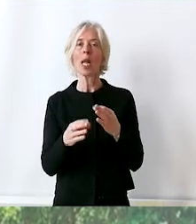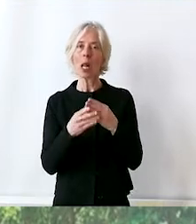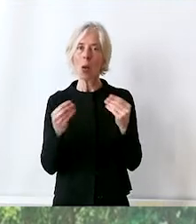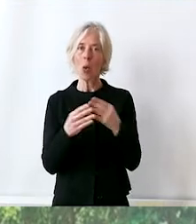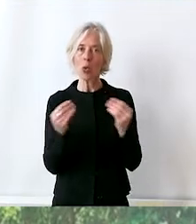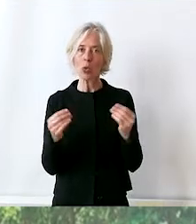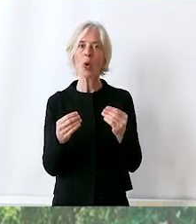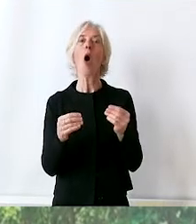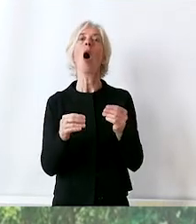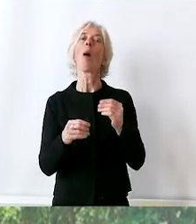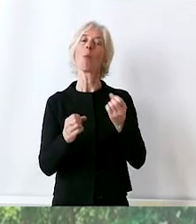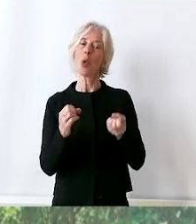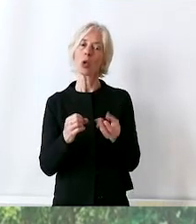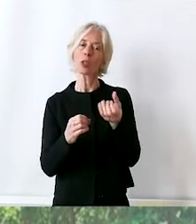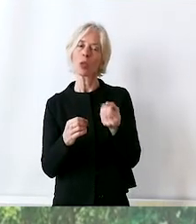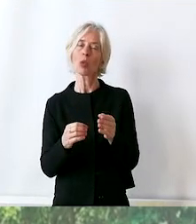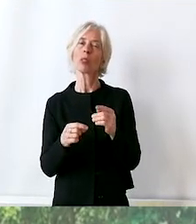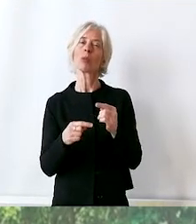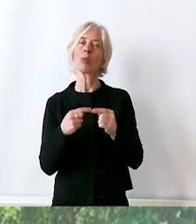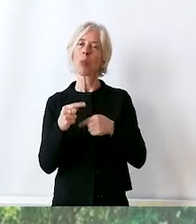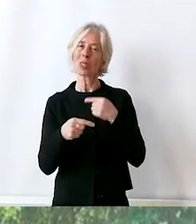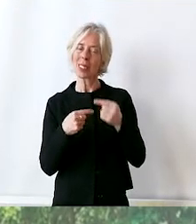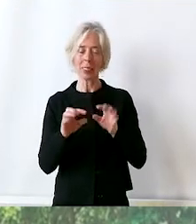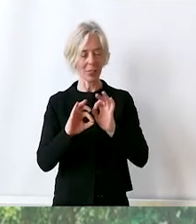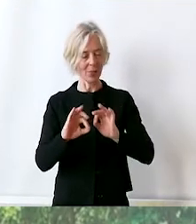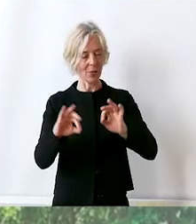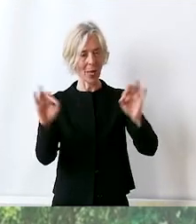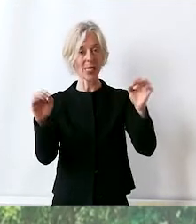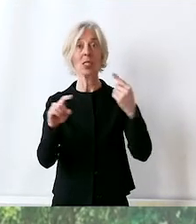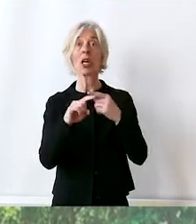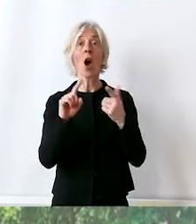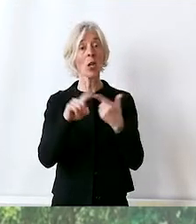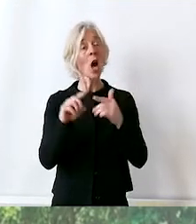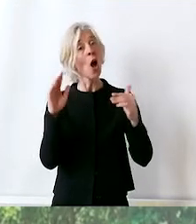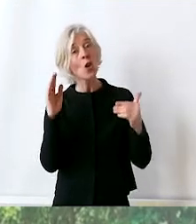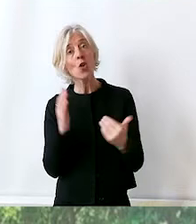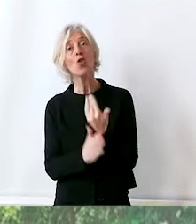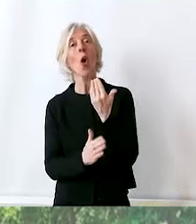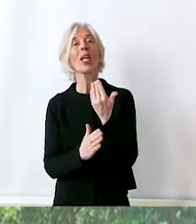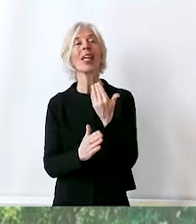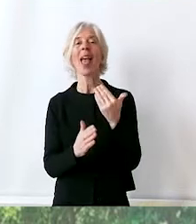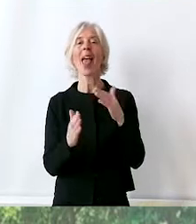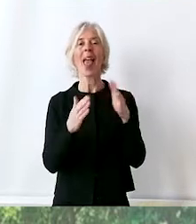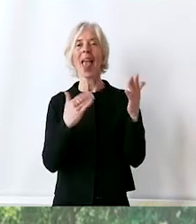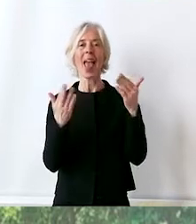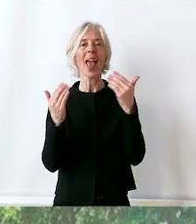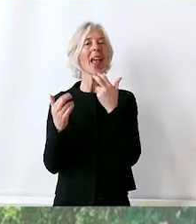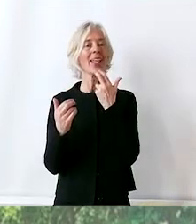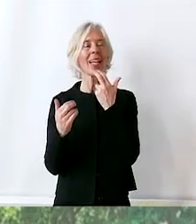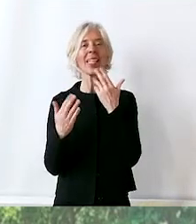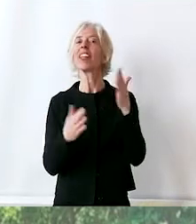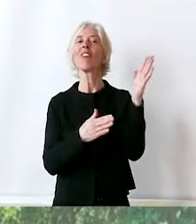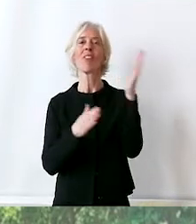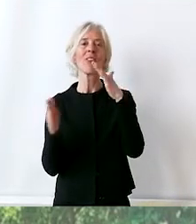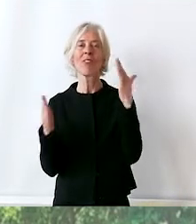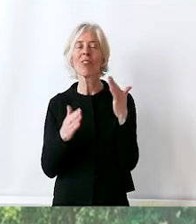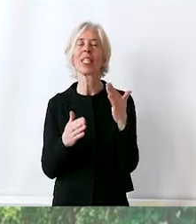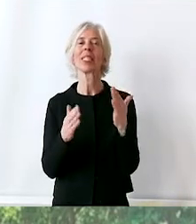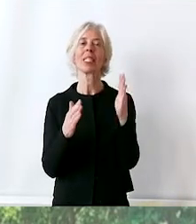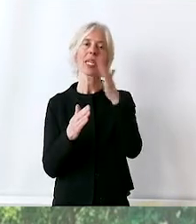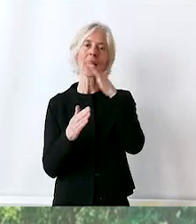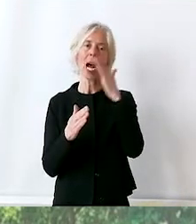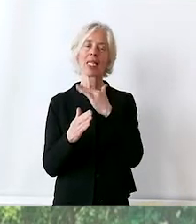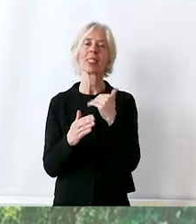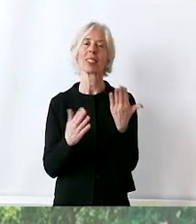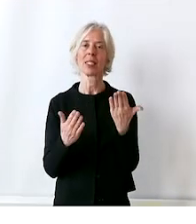Produktionsprozesse, den Einsatz erneuerbarer Energien in unseren Fabriken oder den Erhalt der